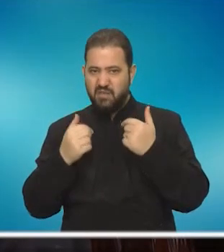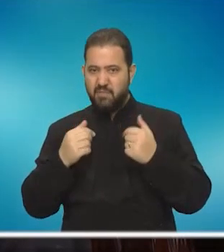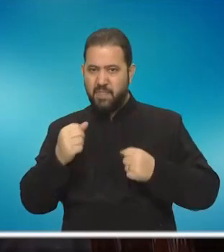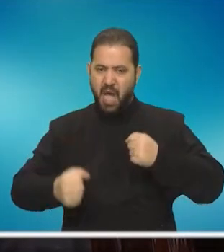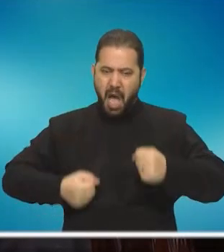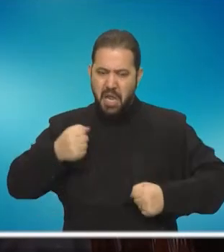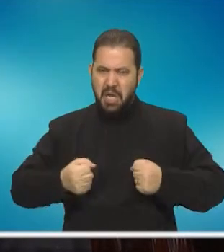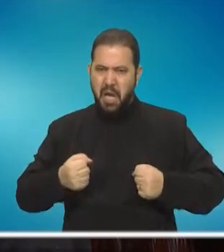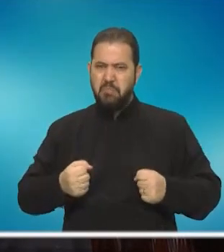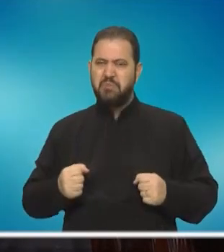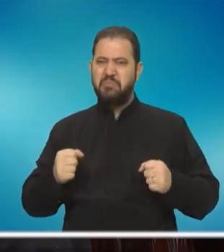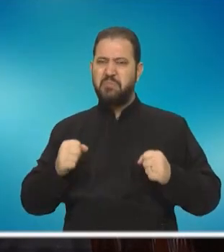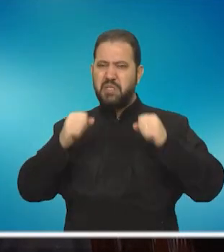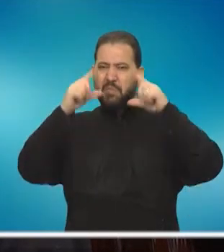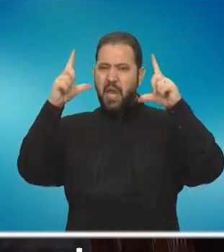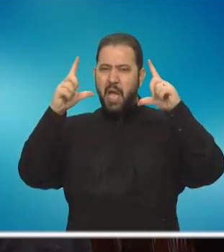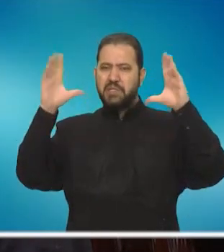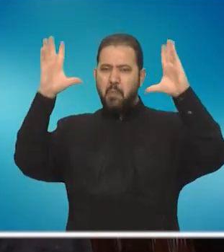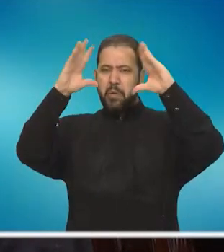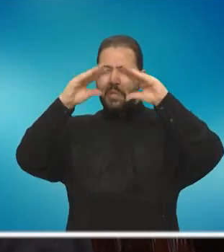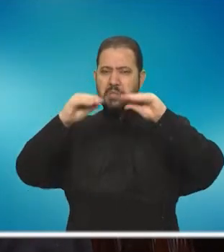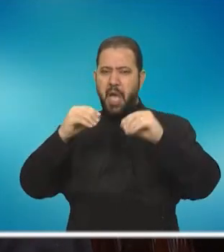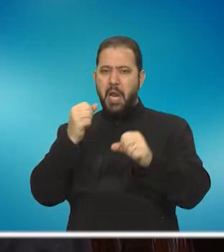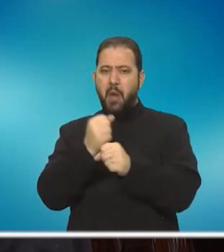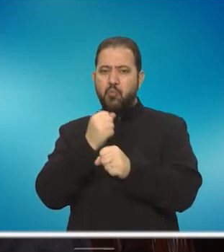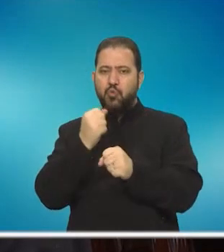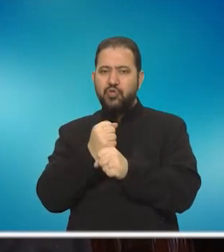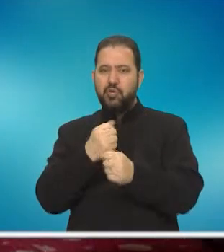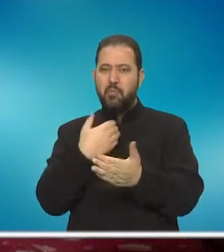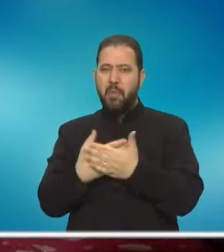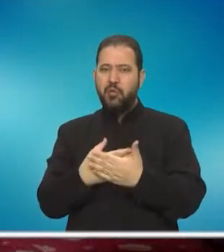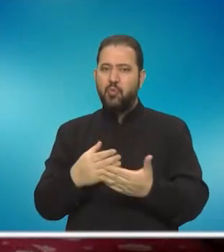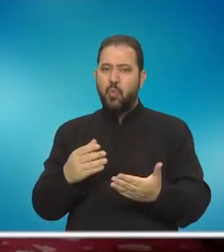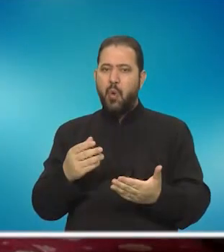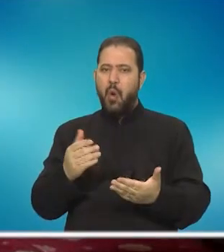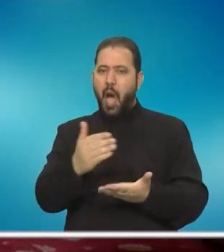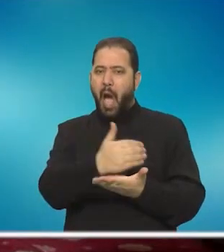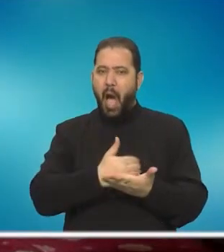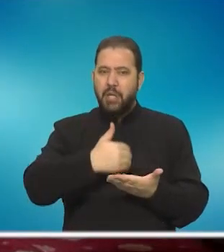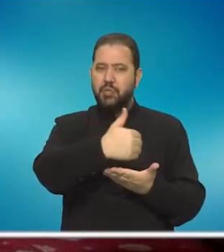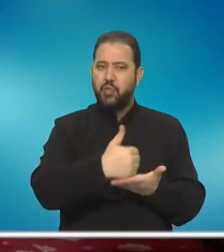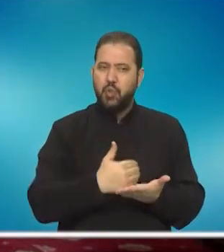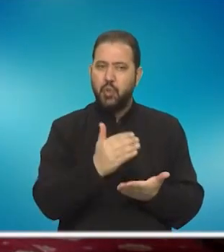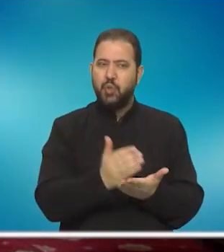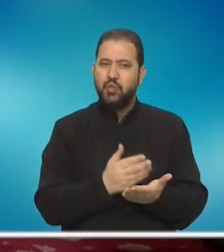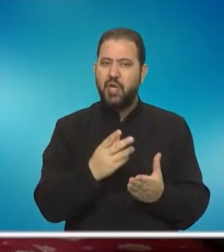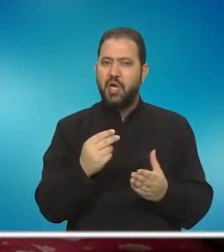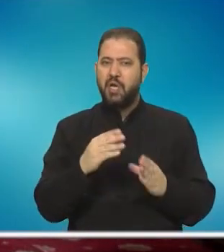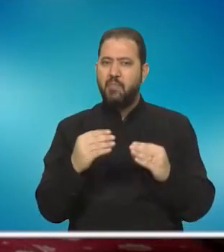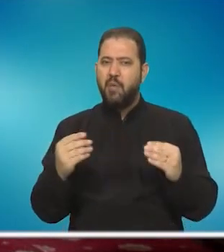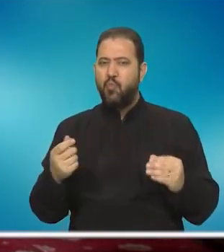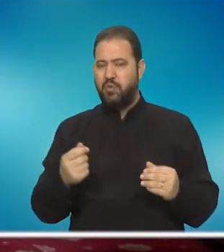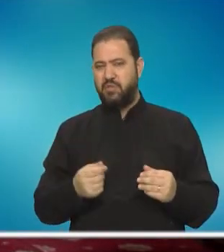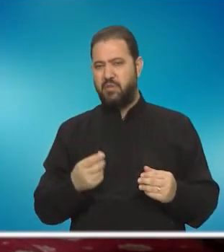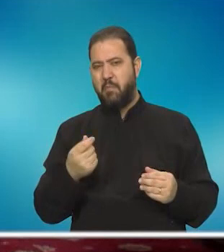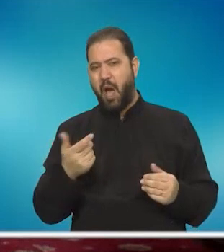seara, stăm ore în șir la serviciu, tocmai pentru a căuta să avem mai multe, să strângem mai multe, să ne actualizăm, să